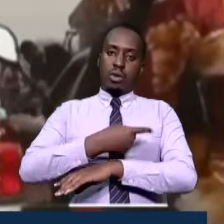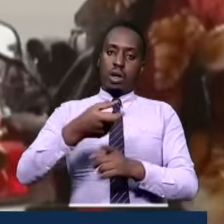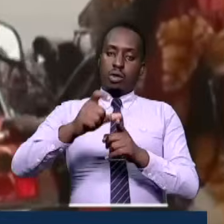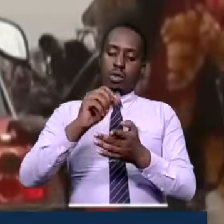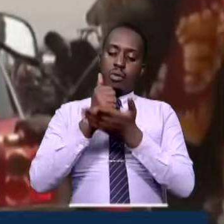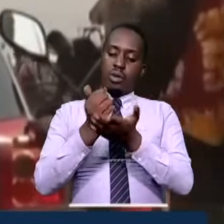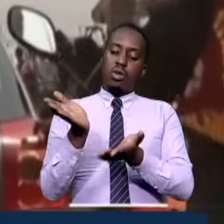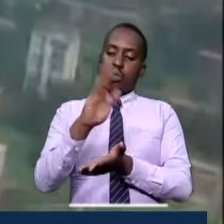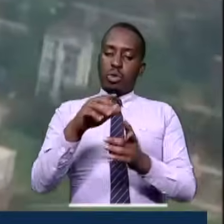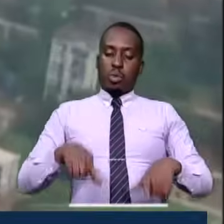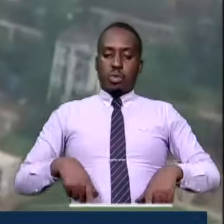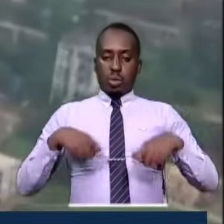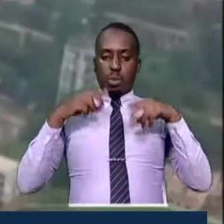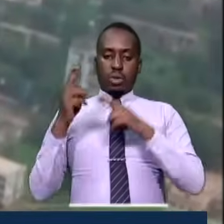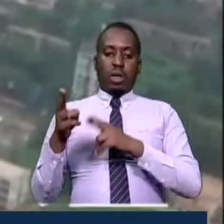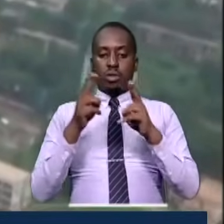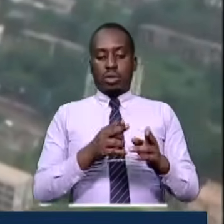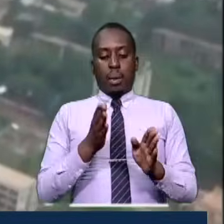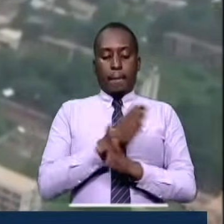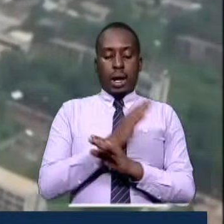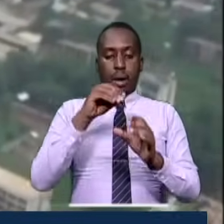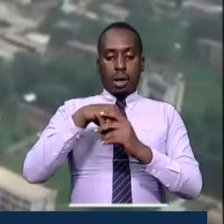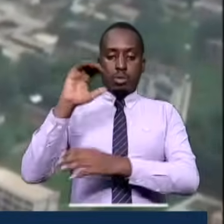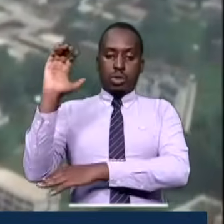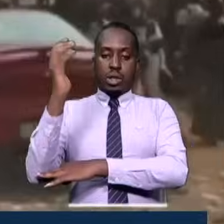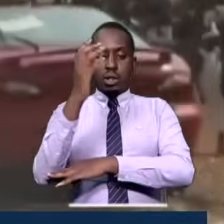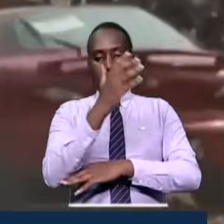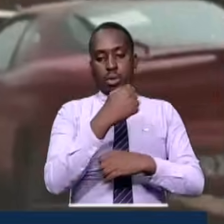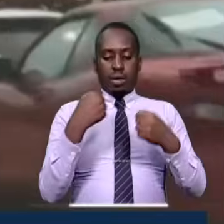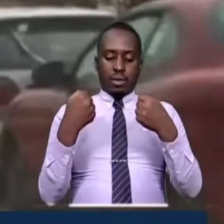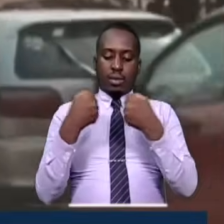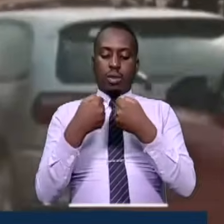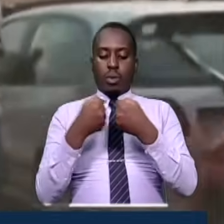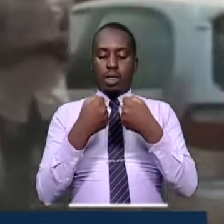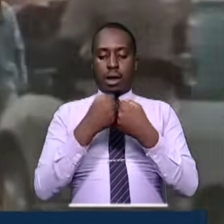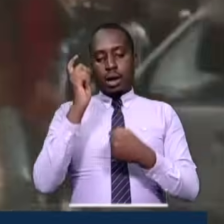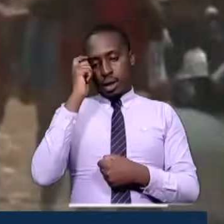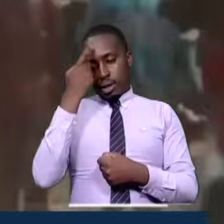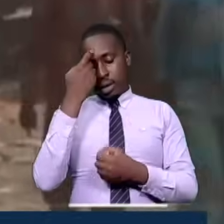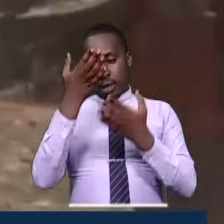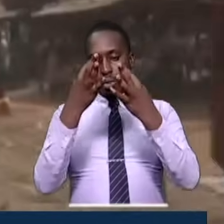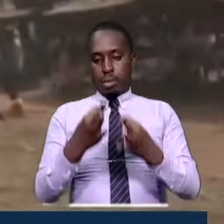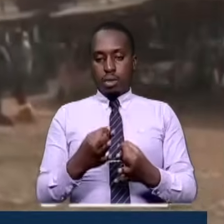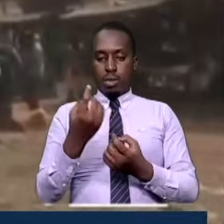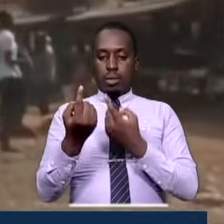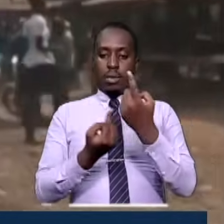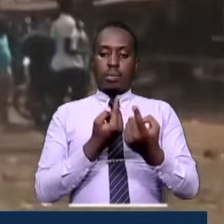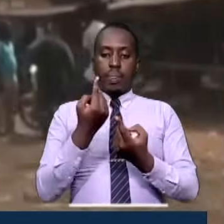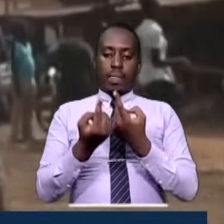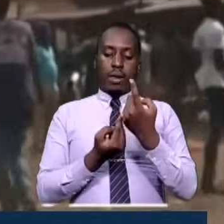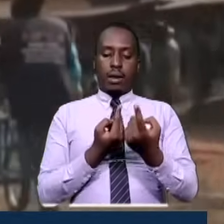gufasha gusubiza mu buzima busanzwe abahoze mu nyeshyamba zarwanyaga leta. Ibi ni bimwe mu